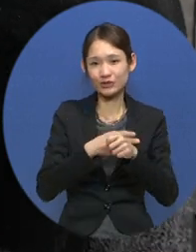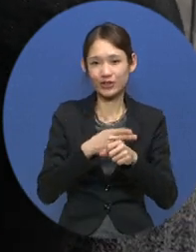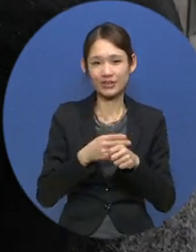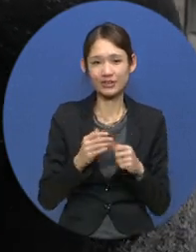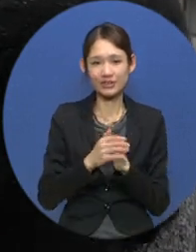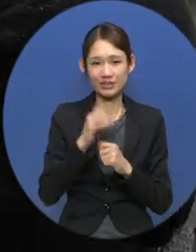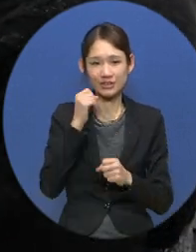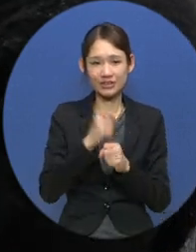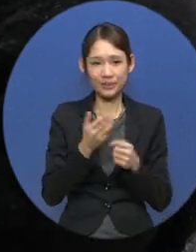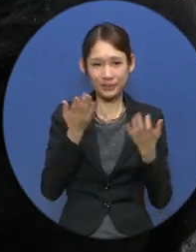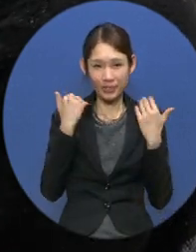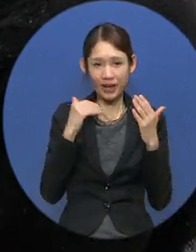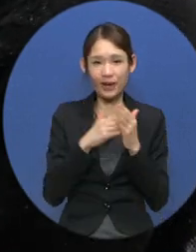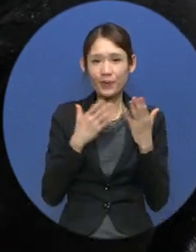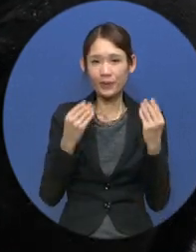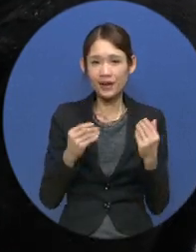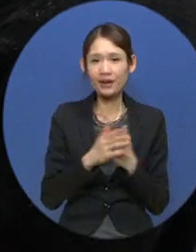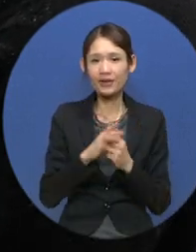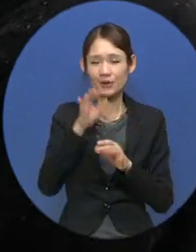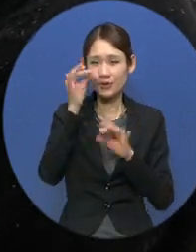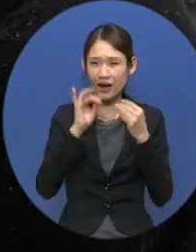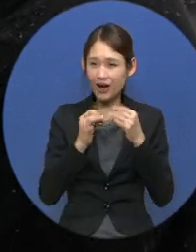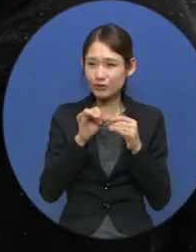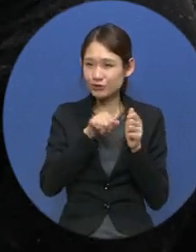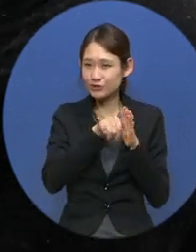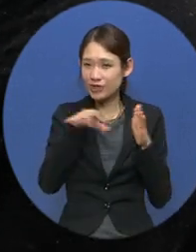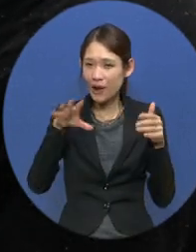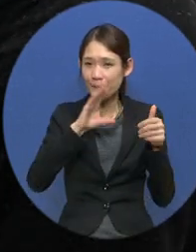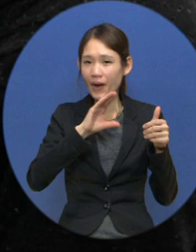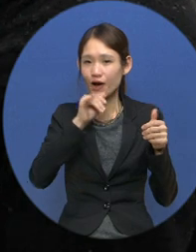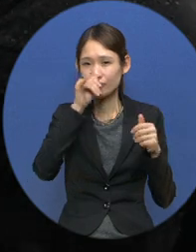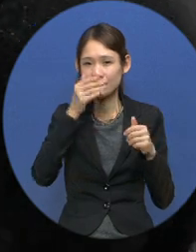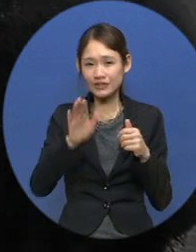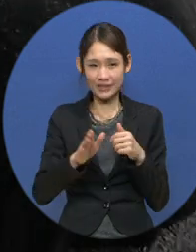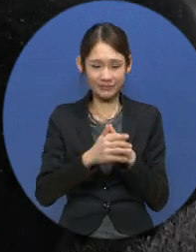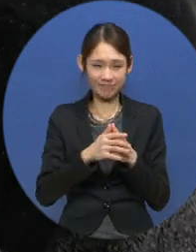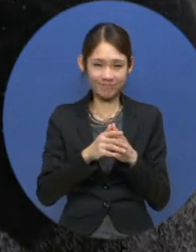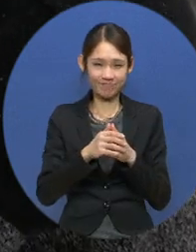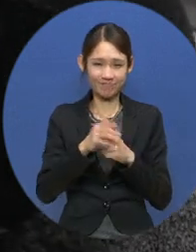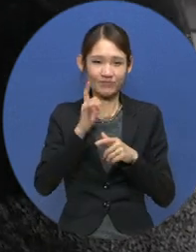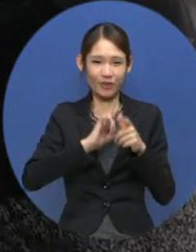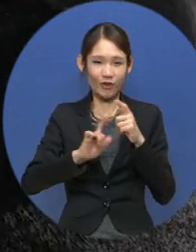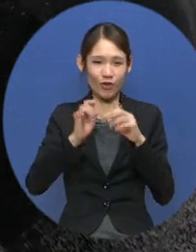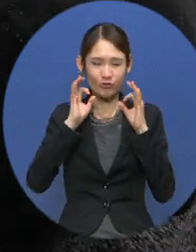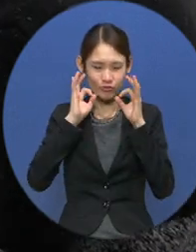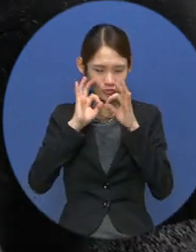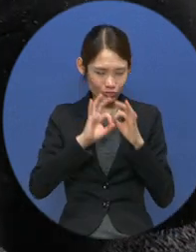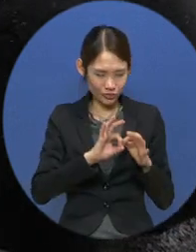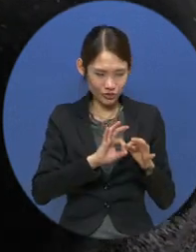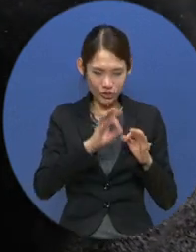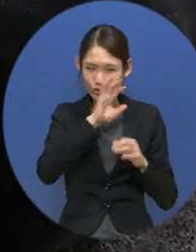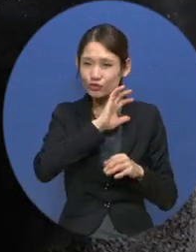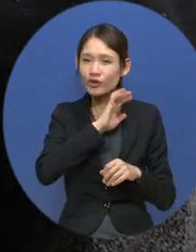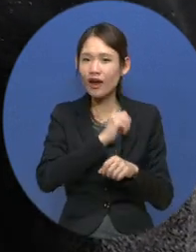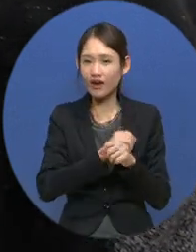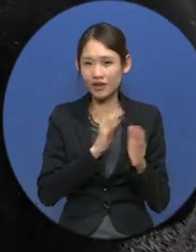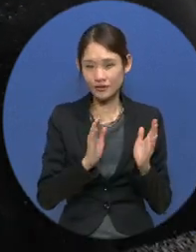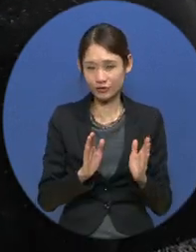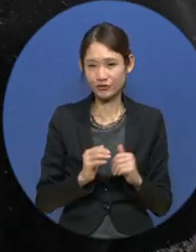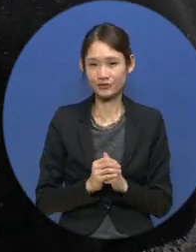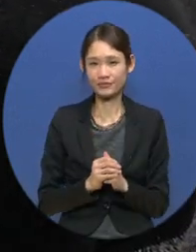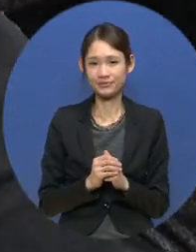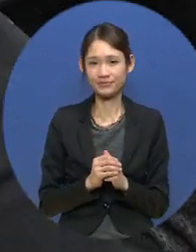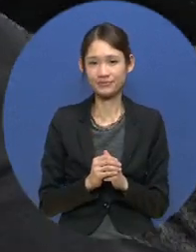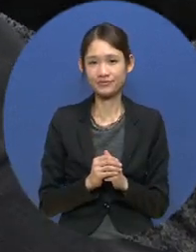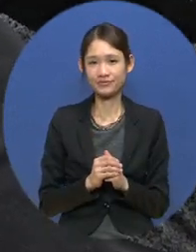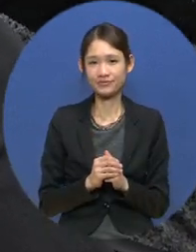이미 데뷔 신고 시까지 마친 프로 배우들이지만 희강 씨와 혁준 씨는 꾸준히 연습을 해오고 있습니다. 진짜 보고 싶었는데 정말.